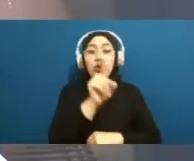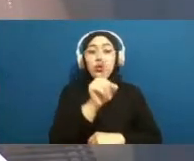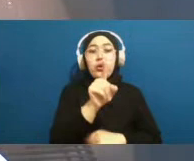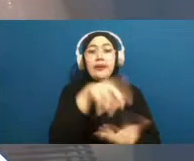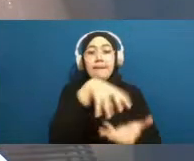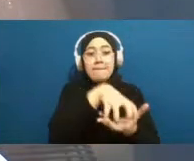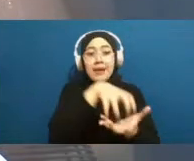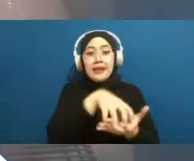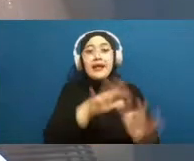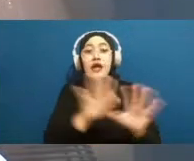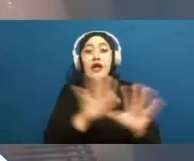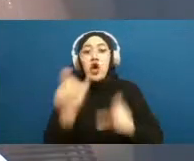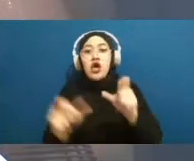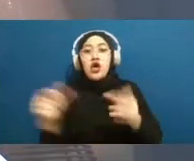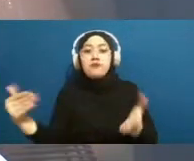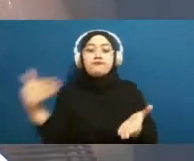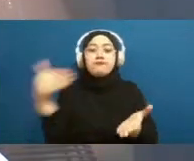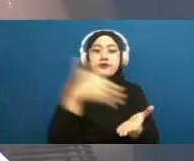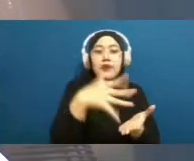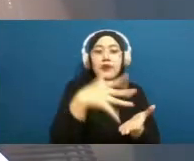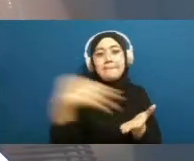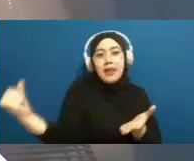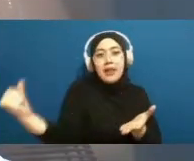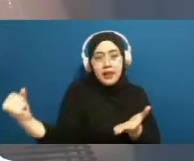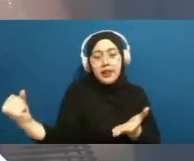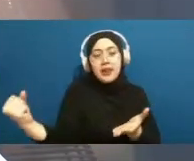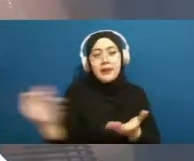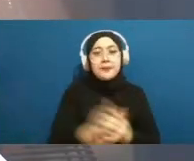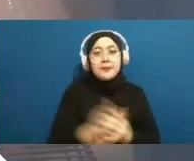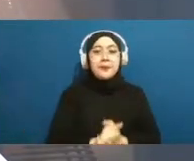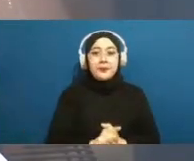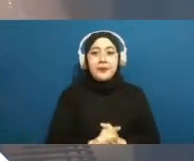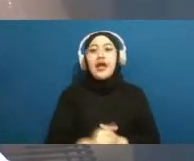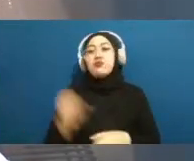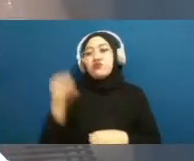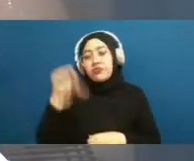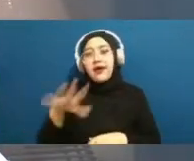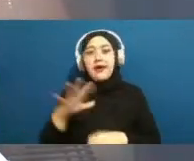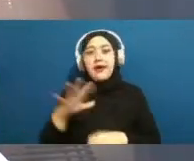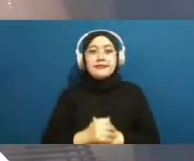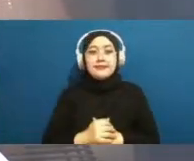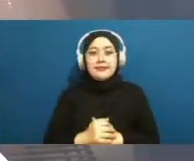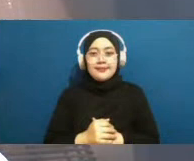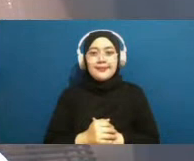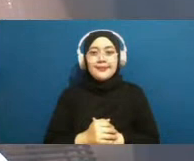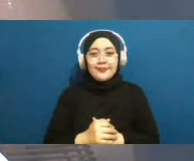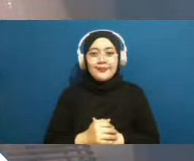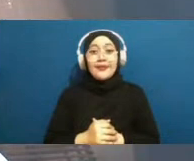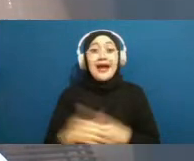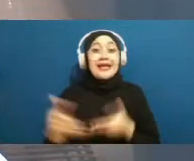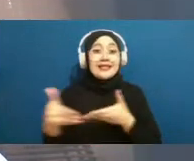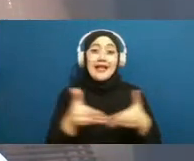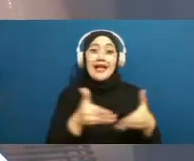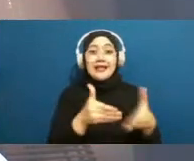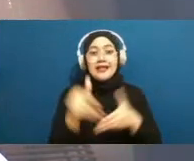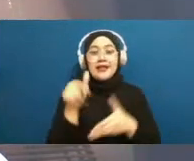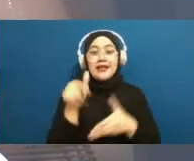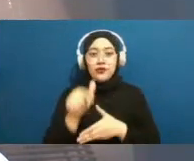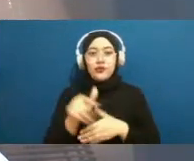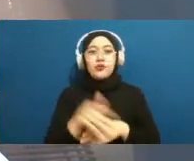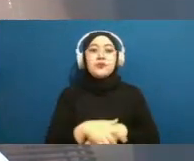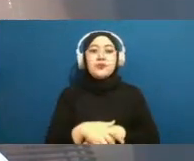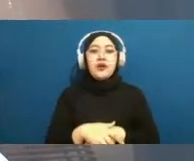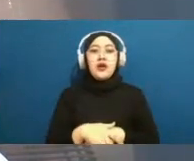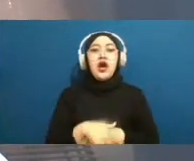jemput atau mereka akan pesan GoSend ke titik temunya, akan jauh lebih murah gitu. Jadi salah satu strategi saya itu ada juga